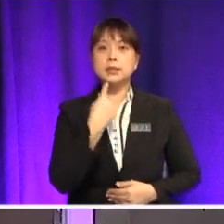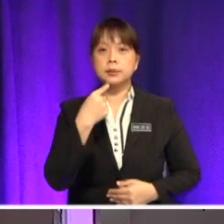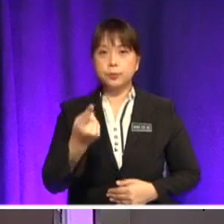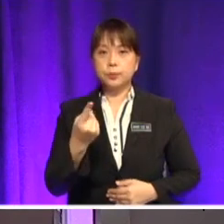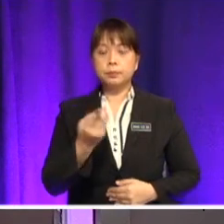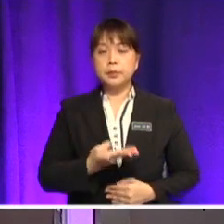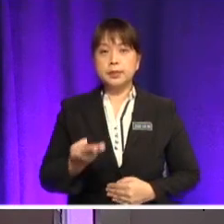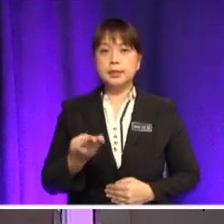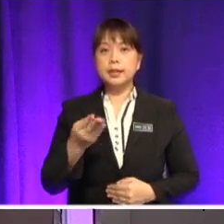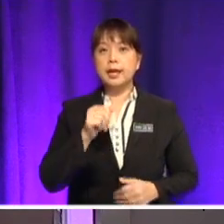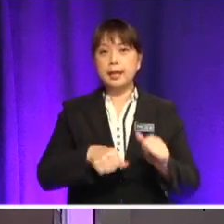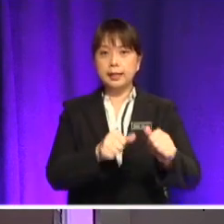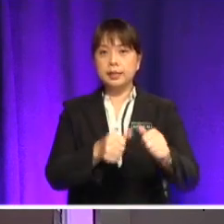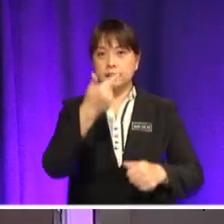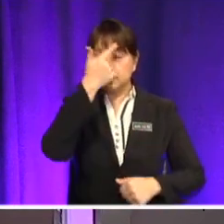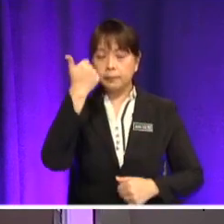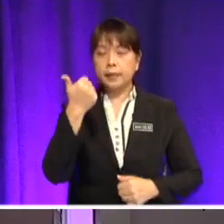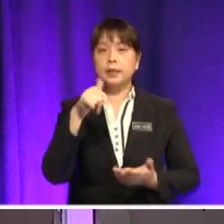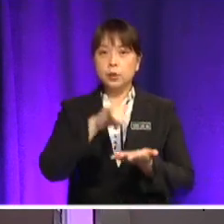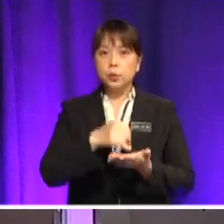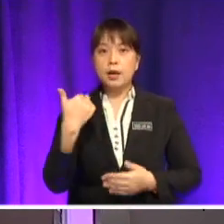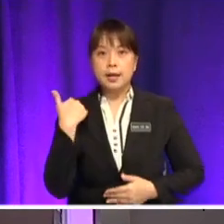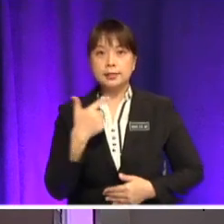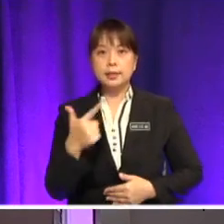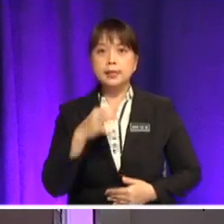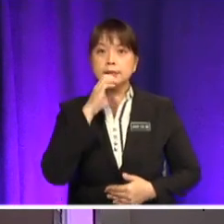gas ataupun udara dan juga